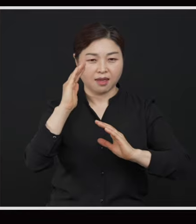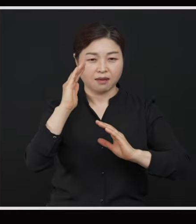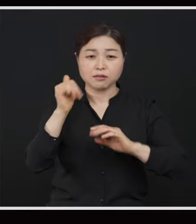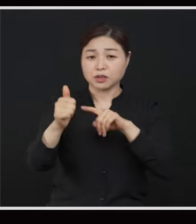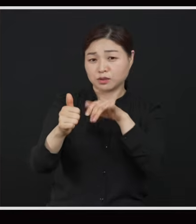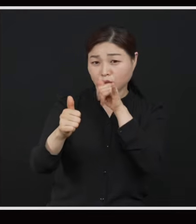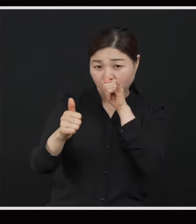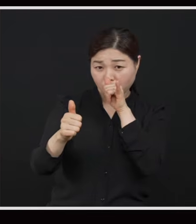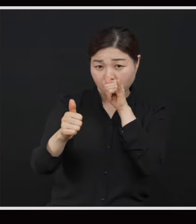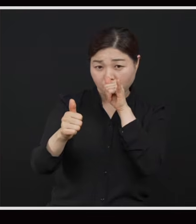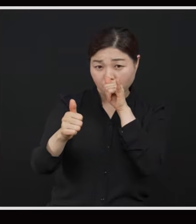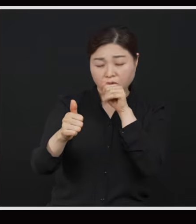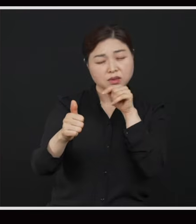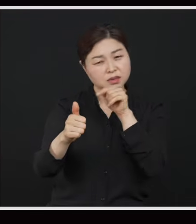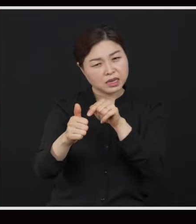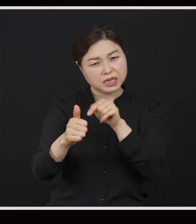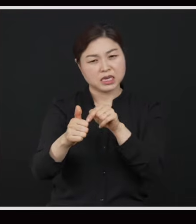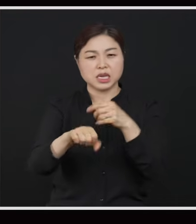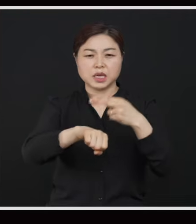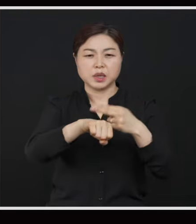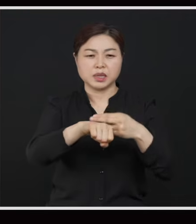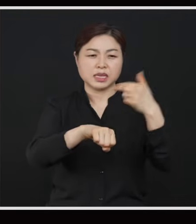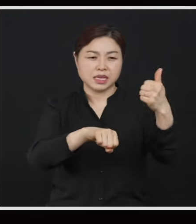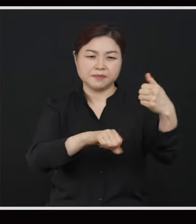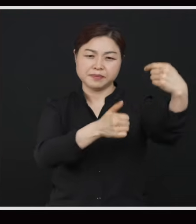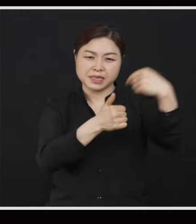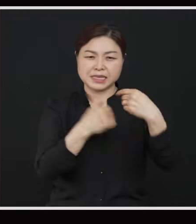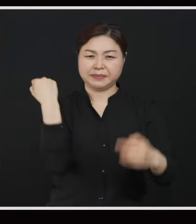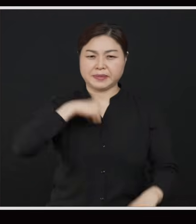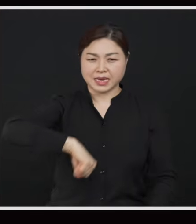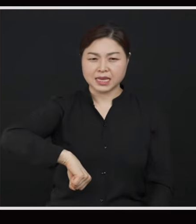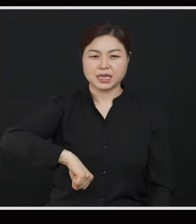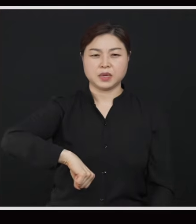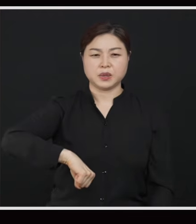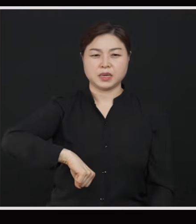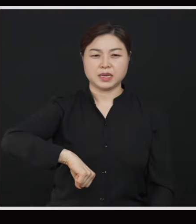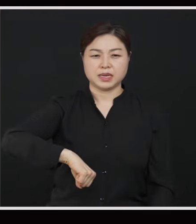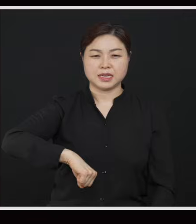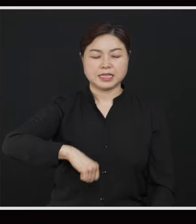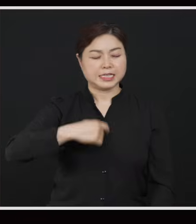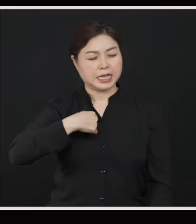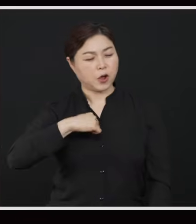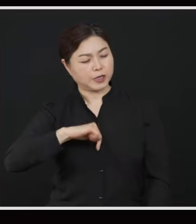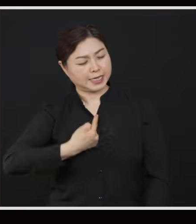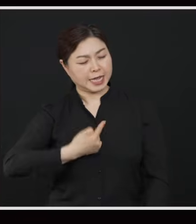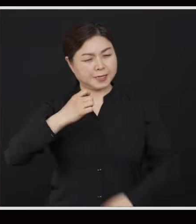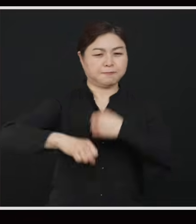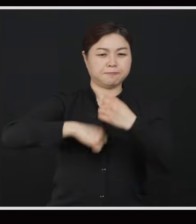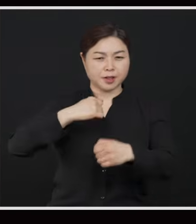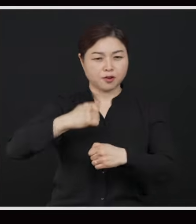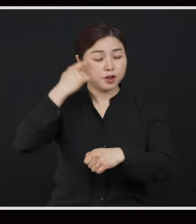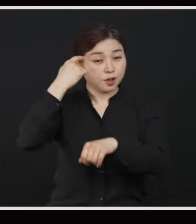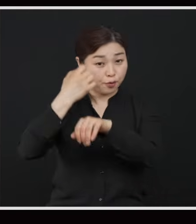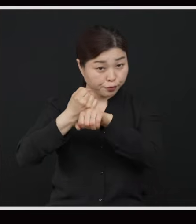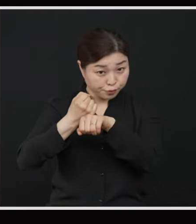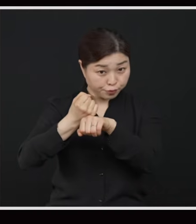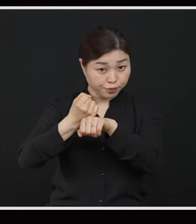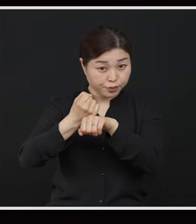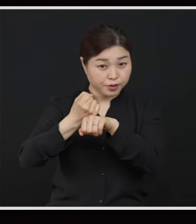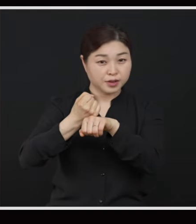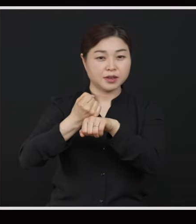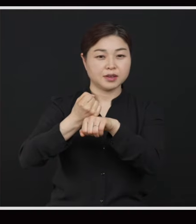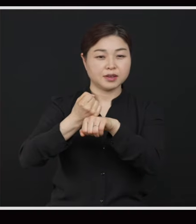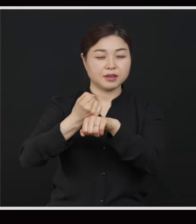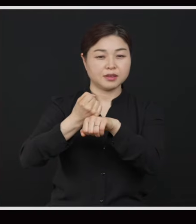전에 학생을 데리고 있었는데 학생이 그냥 교수 지시도 안 따르고 나름대로 자기 혼자 실험을 한 게, 혹시